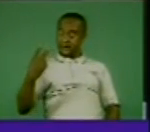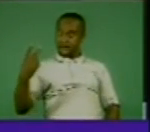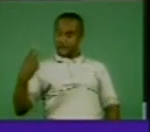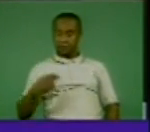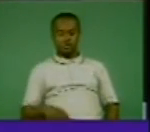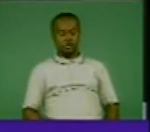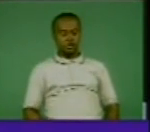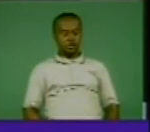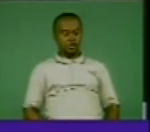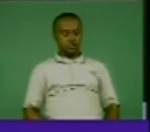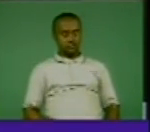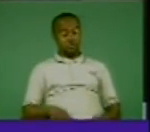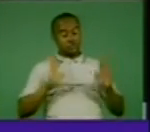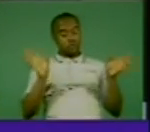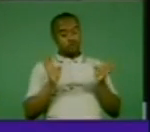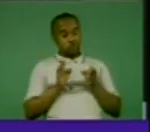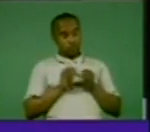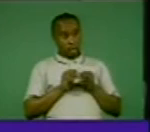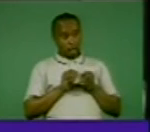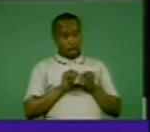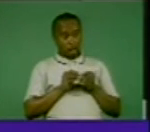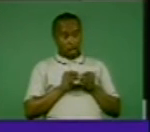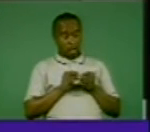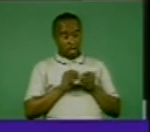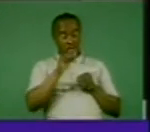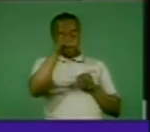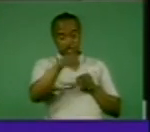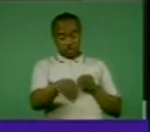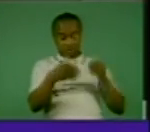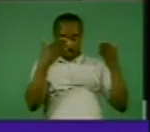Jumla ya kura za wazi ndio zilikuwa kura 109.